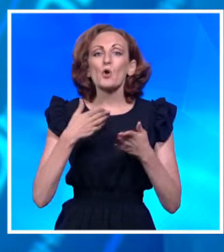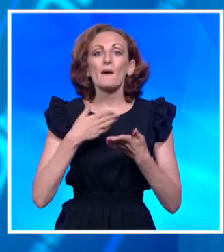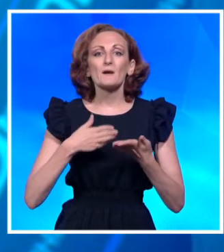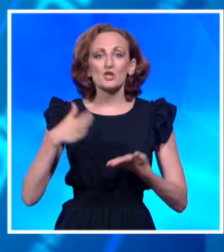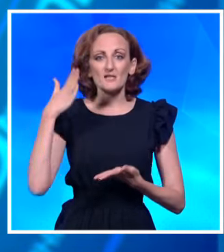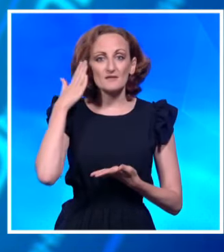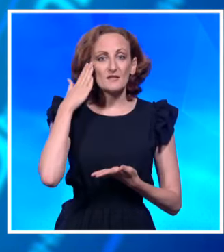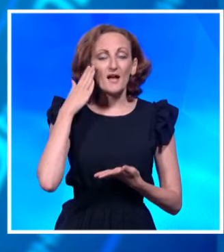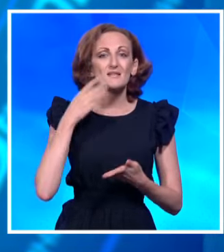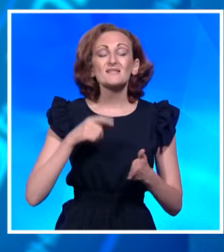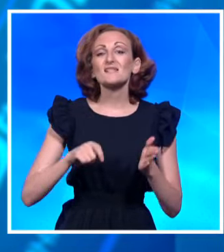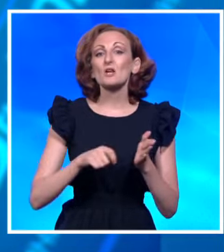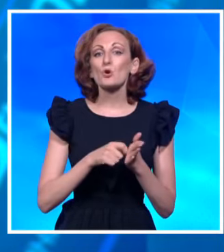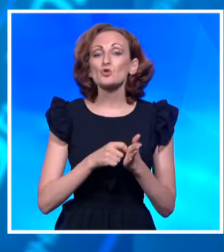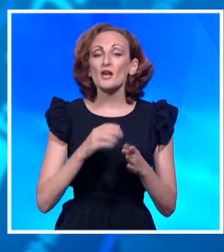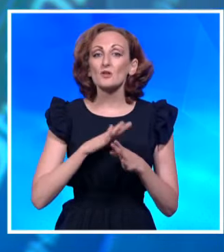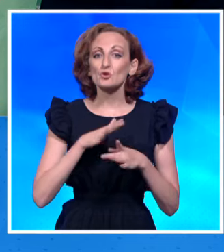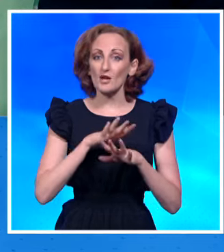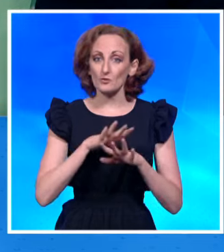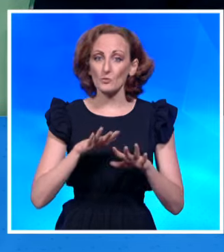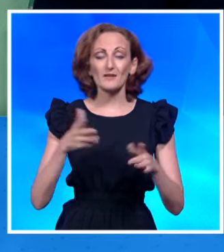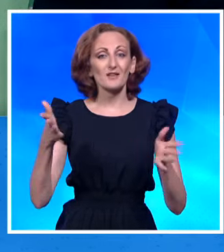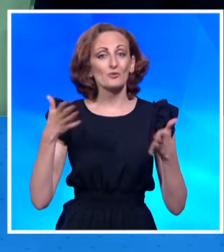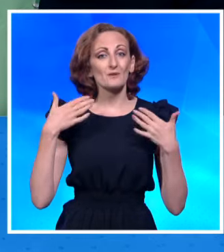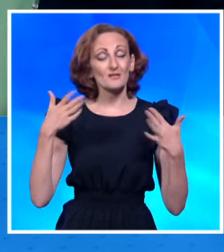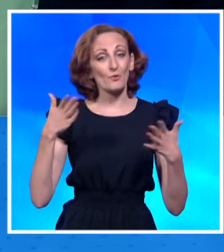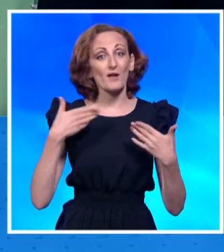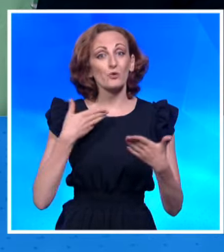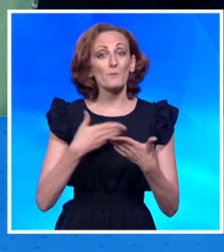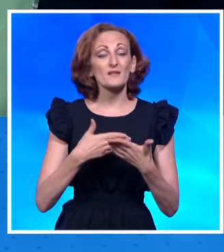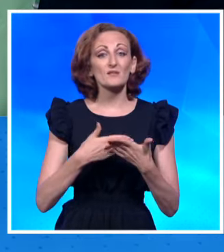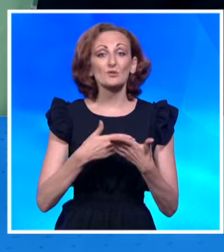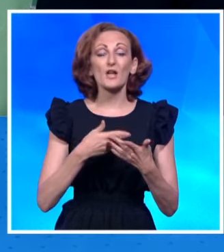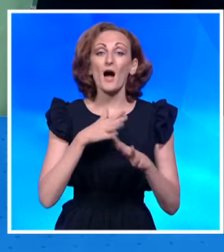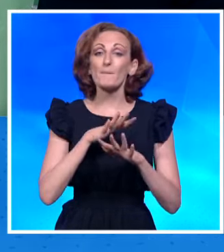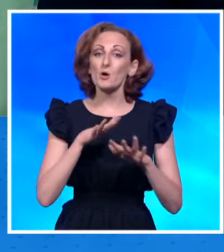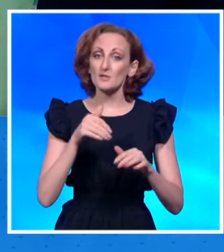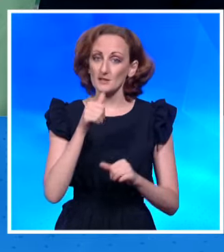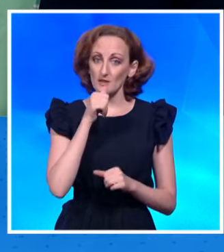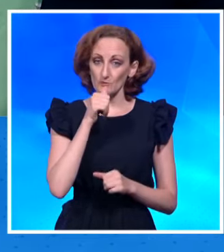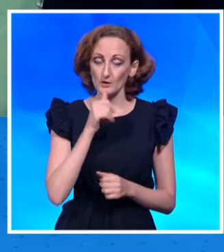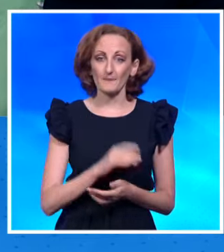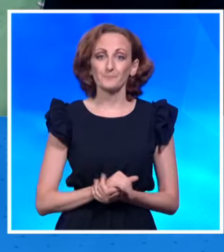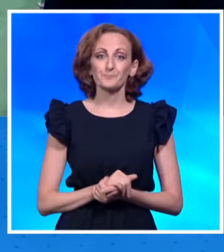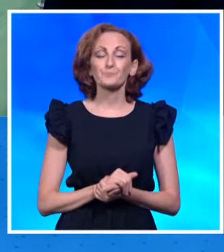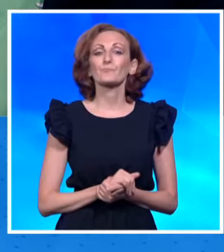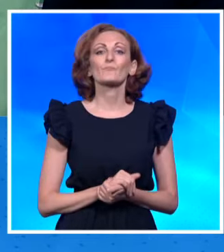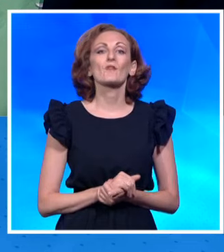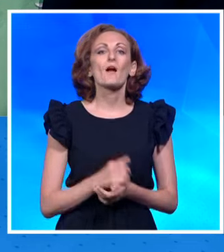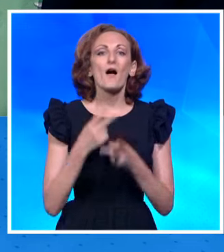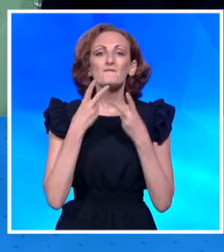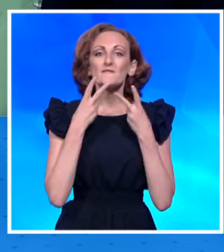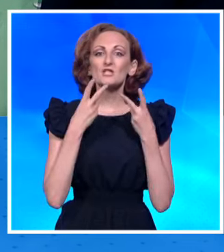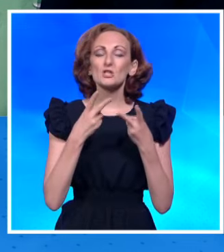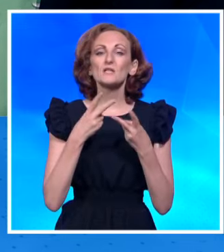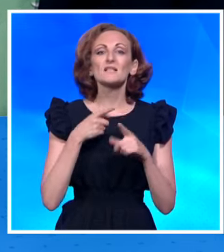по Черноморското крайбрежие, където все пак се разхлаждат заради близостта на морската вода, е червен. Добре, виждали ли сме